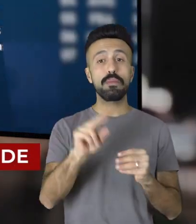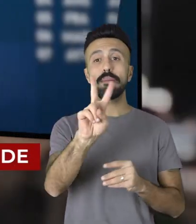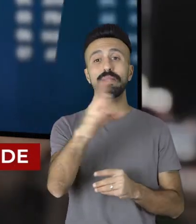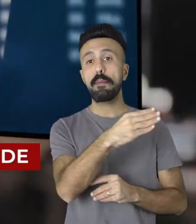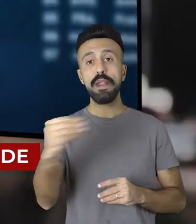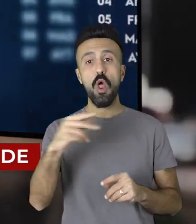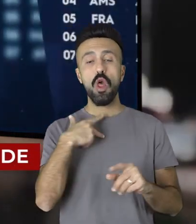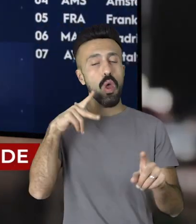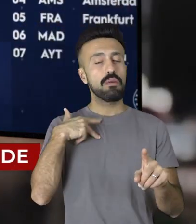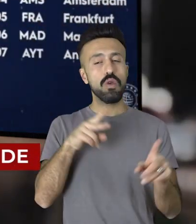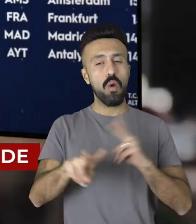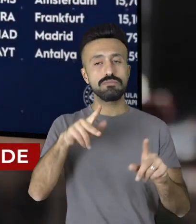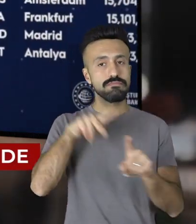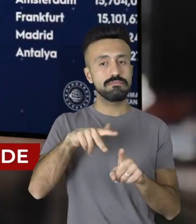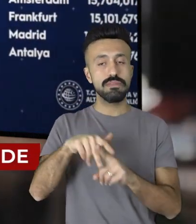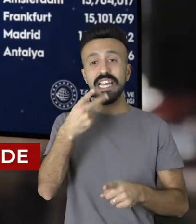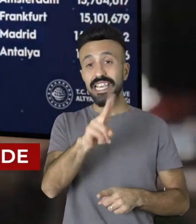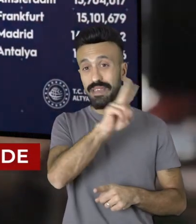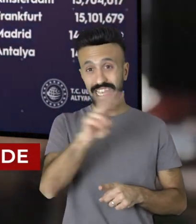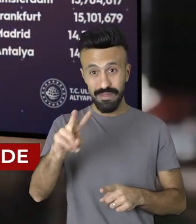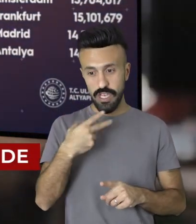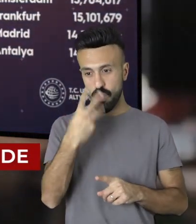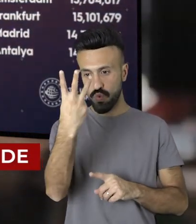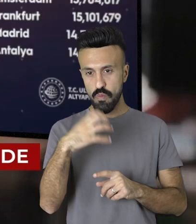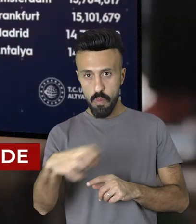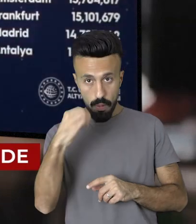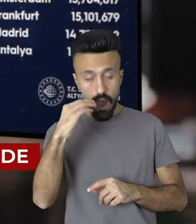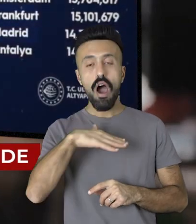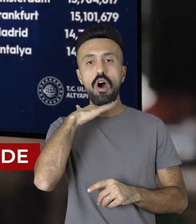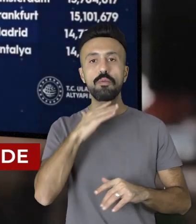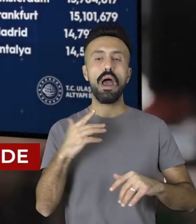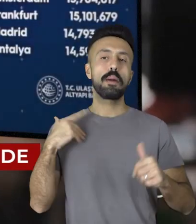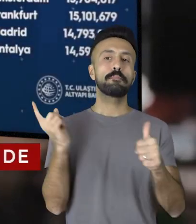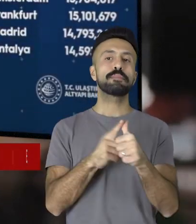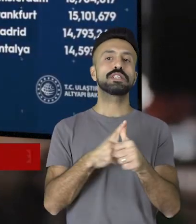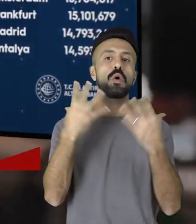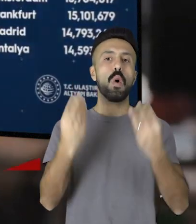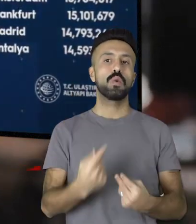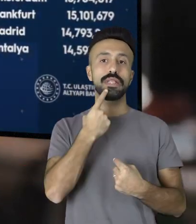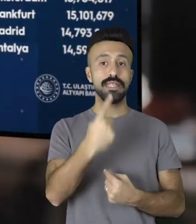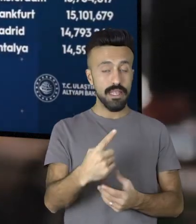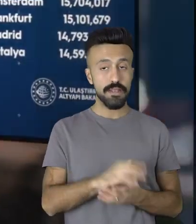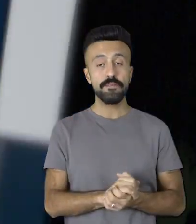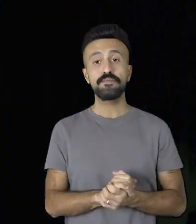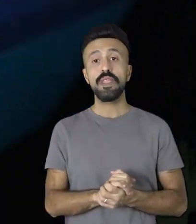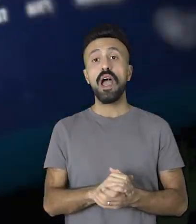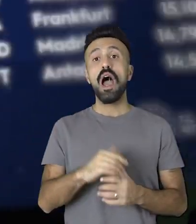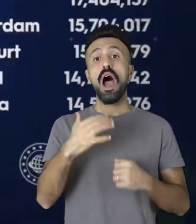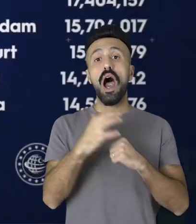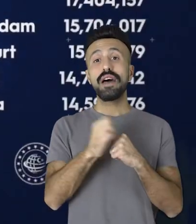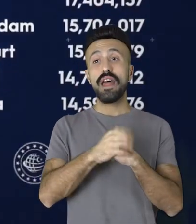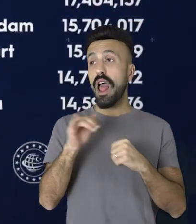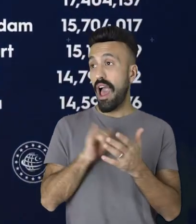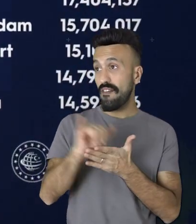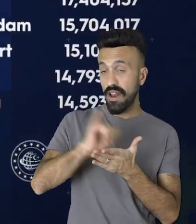Havalimanı'nın toplam 20 milyon yolcuyu ağırlayarak 2022'nin 3. çeyreğinde de Avrupa'nın zirvesindeki yerini koruduğunu belirten Kara